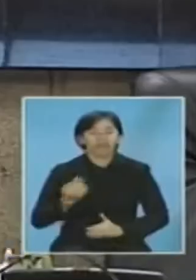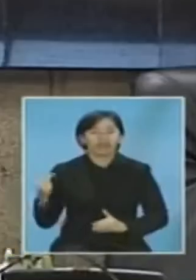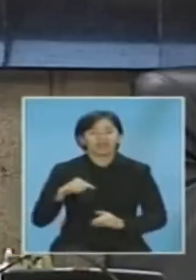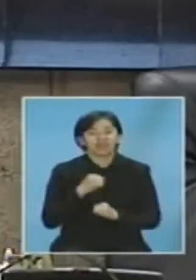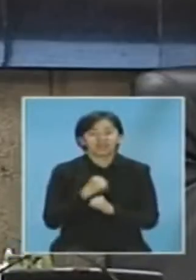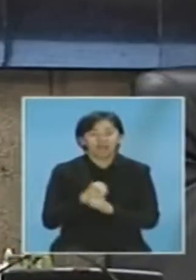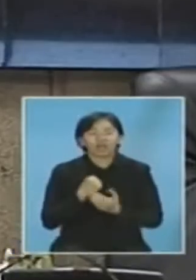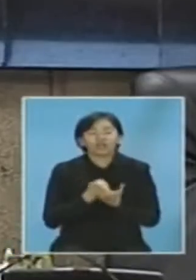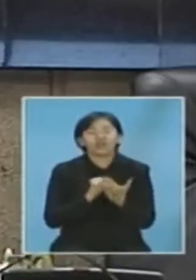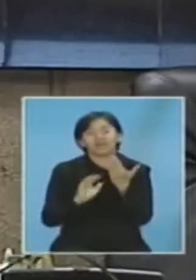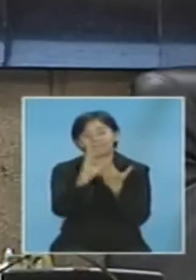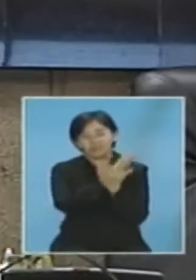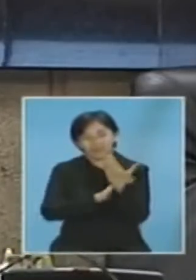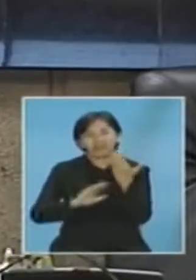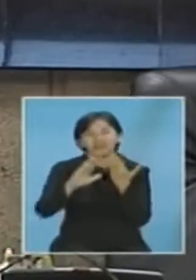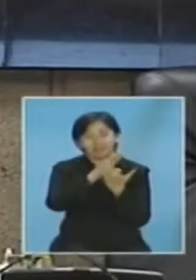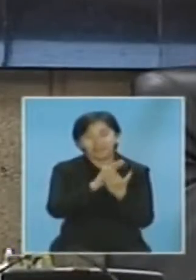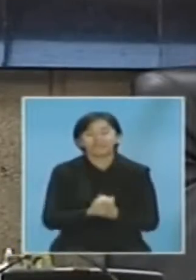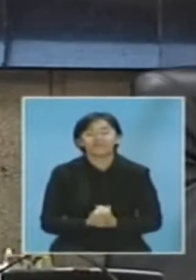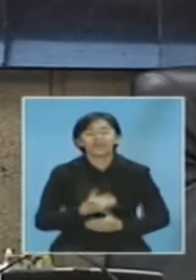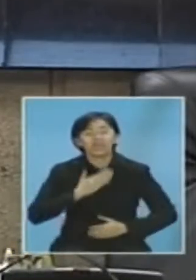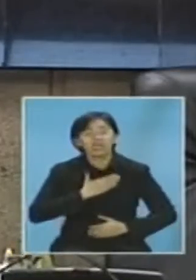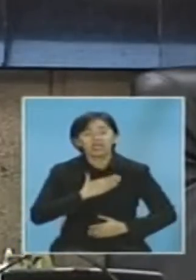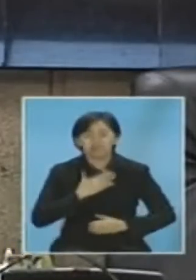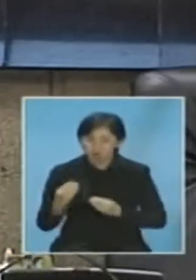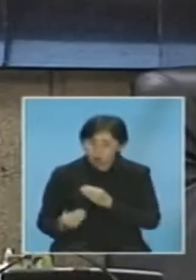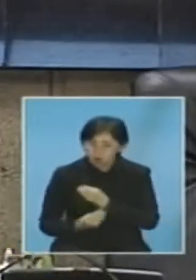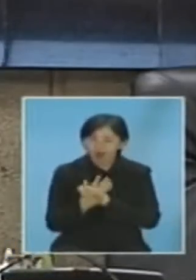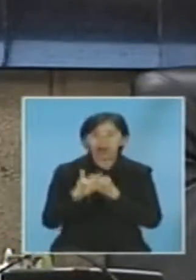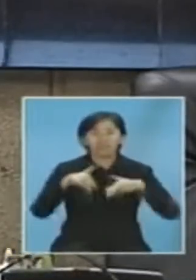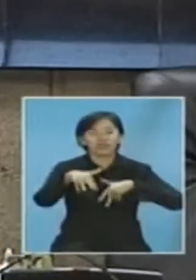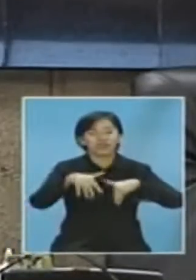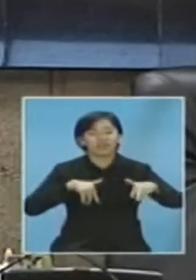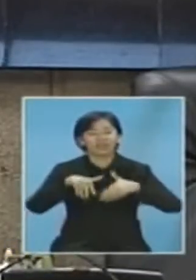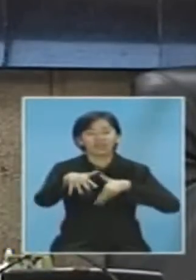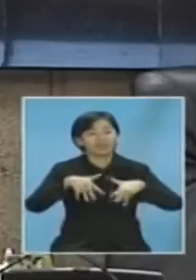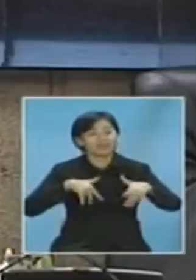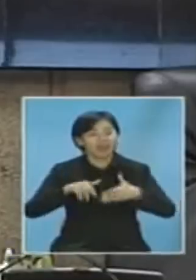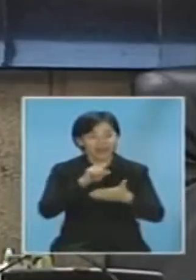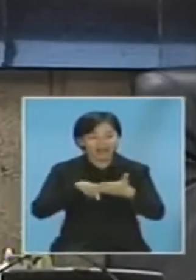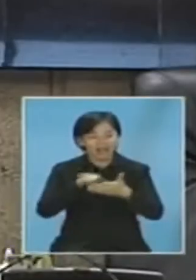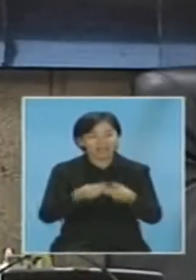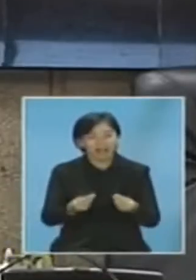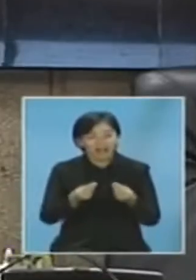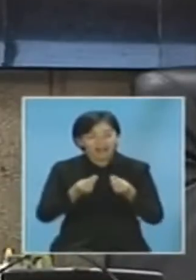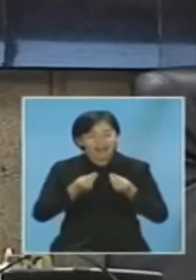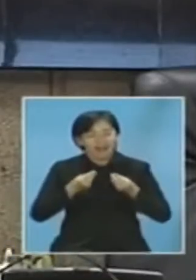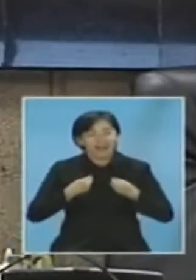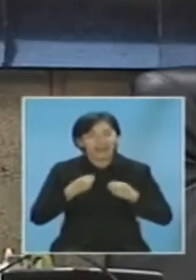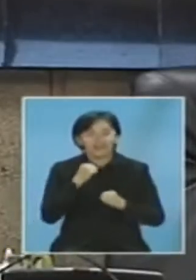พื่อรับใช้ประเทศชาติและดิฉันก็ได้รับโอกาสจากพี่น้องประชาชนเลือกให้ดิฉันเข้ามาทำง